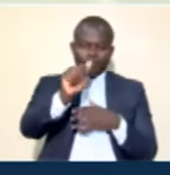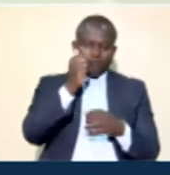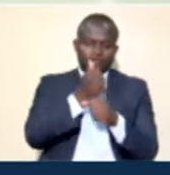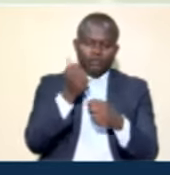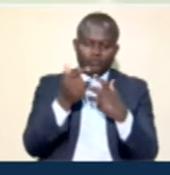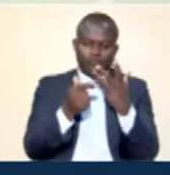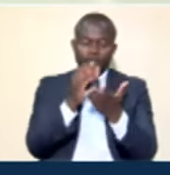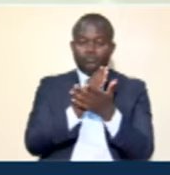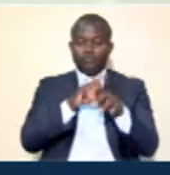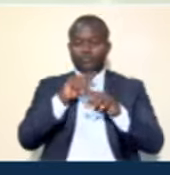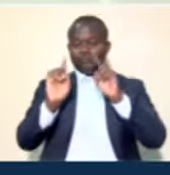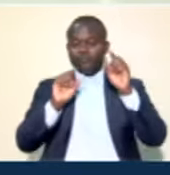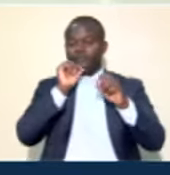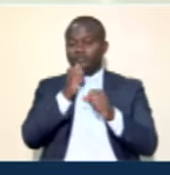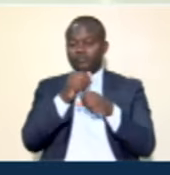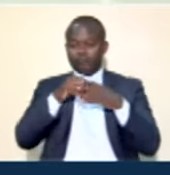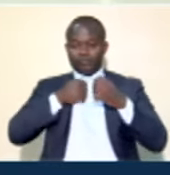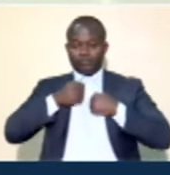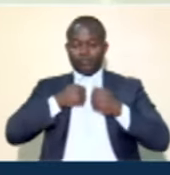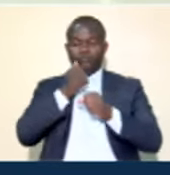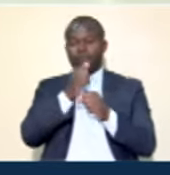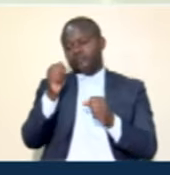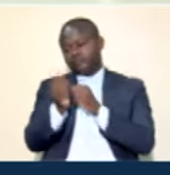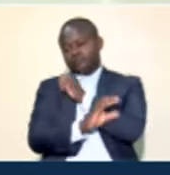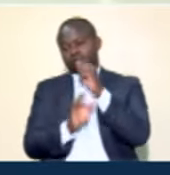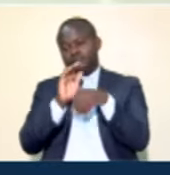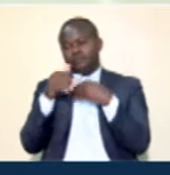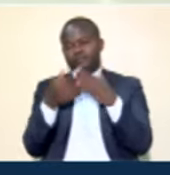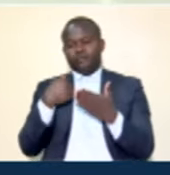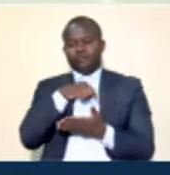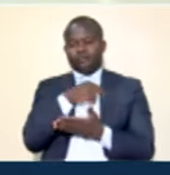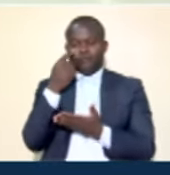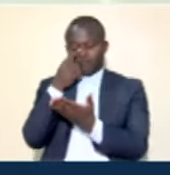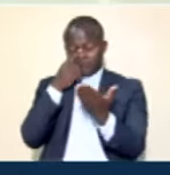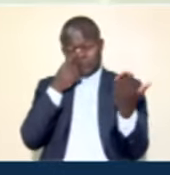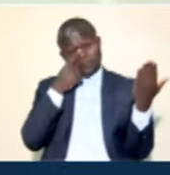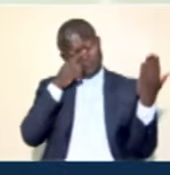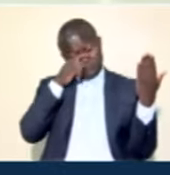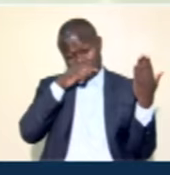ibintu bimwe na bimwe tutakoraga mu Rwanda twavanaga hanze, izo sekta nazo